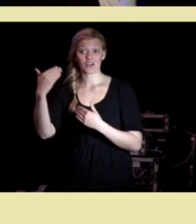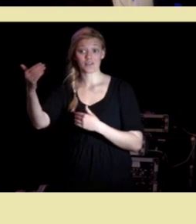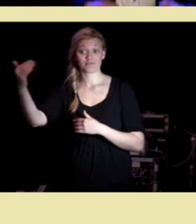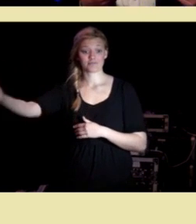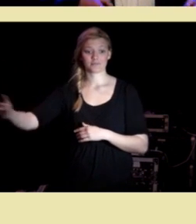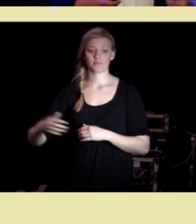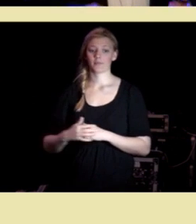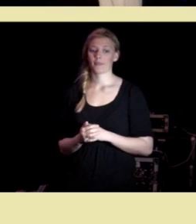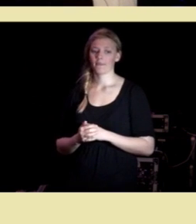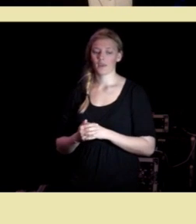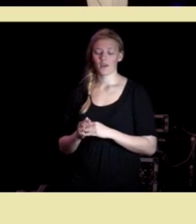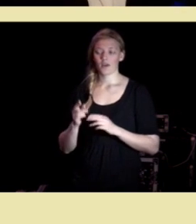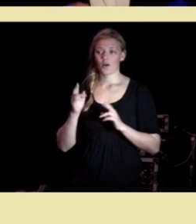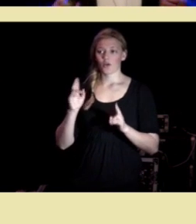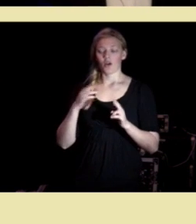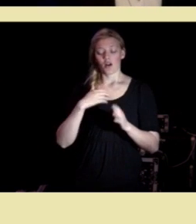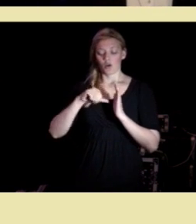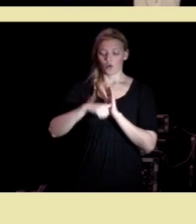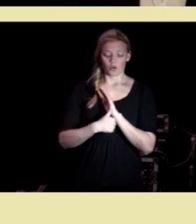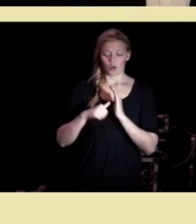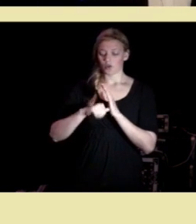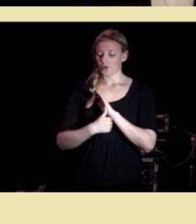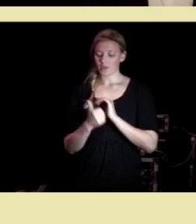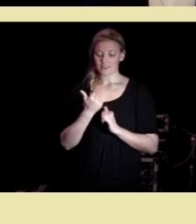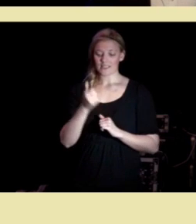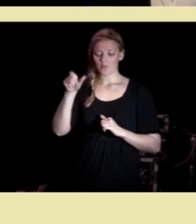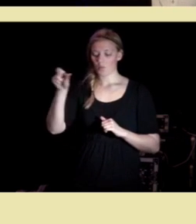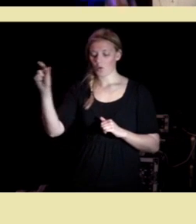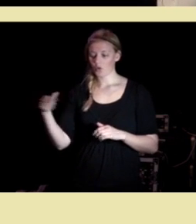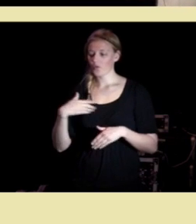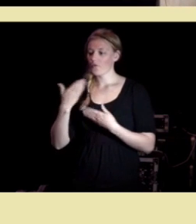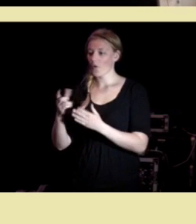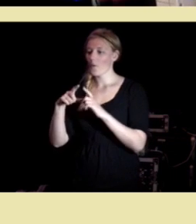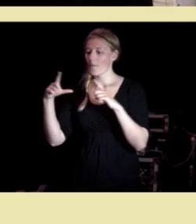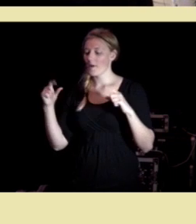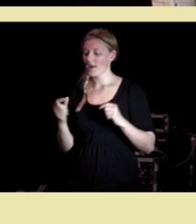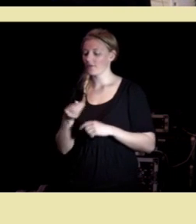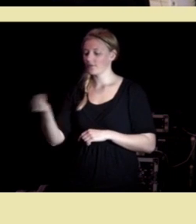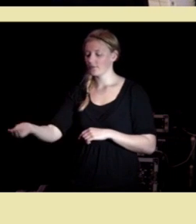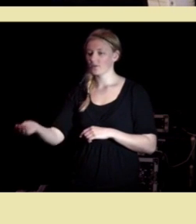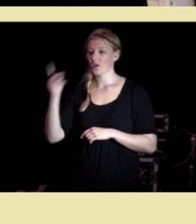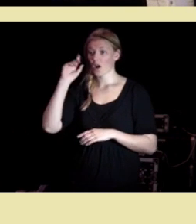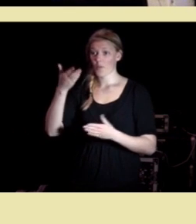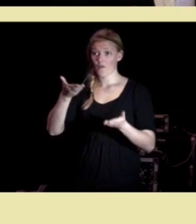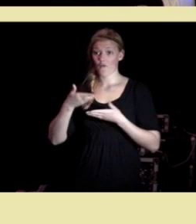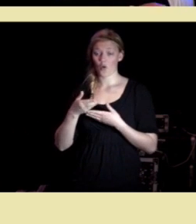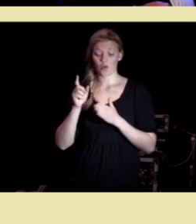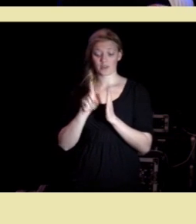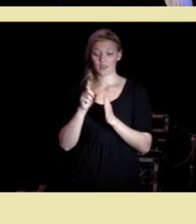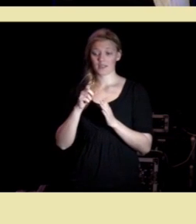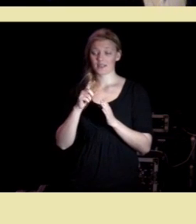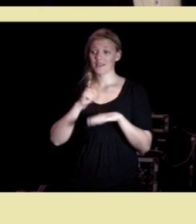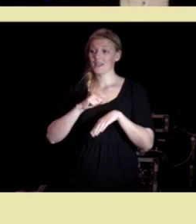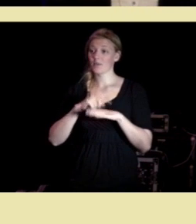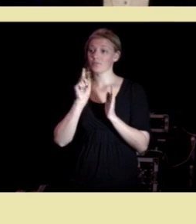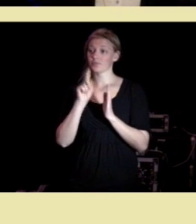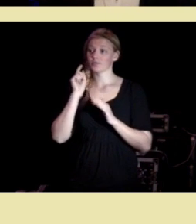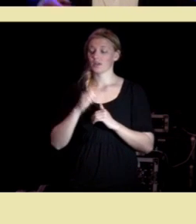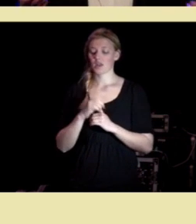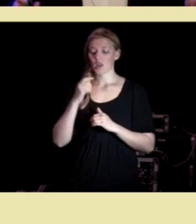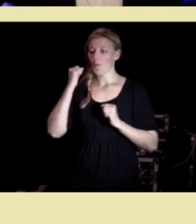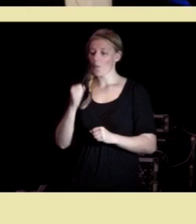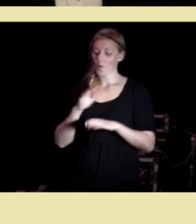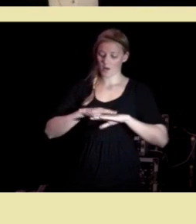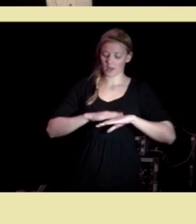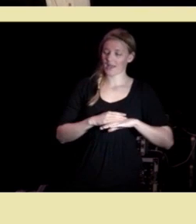Også kontrollteam i hånden. De fleste som skal til kontroll, du skal til kontroll om 6 måneder, du skal få et brev i posten. I stedet for å få den timen. Da må jeg altså planlegge på en